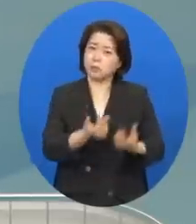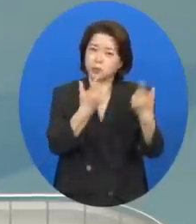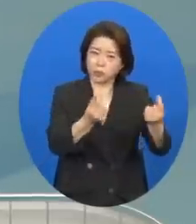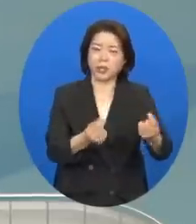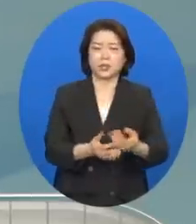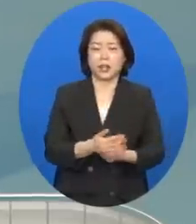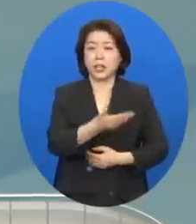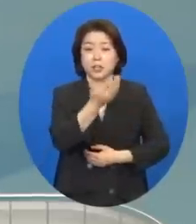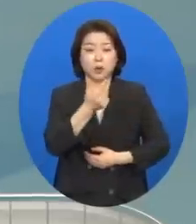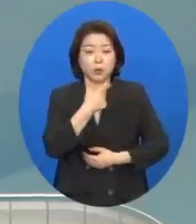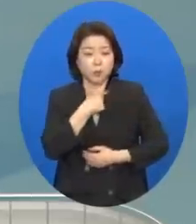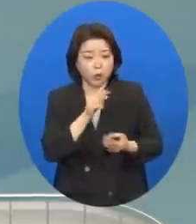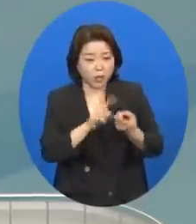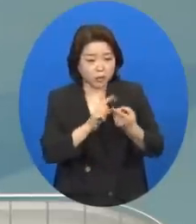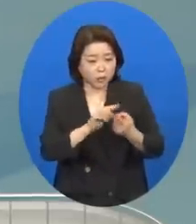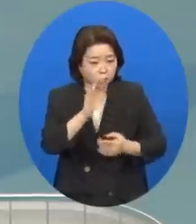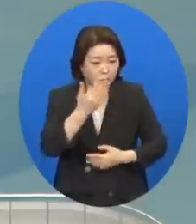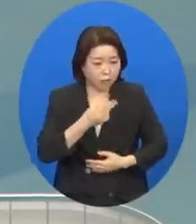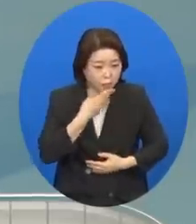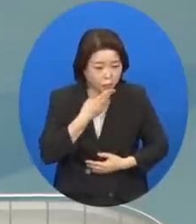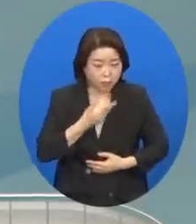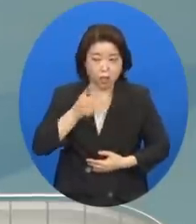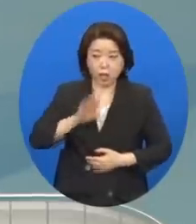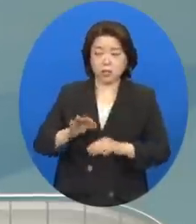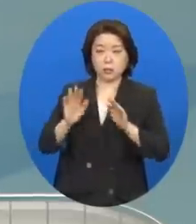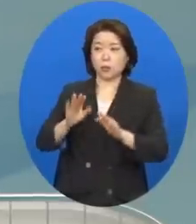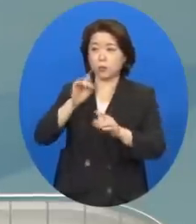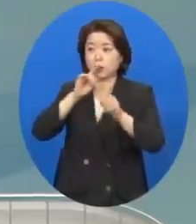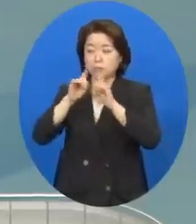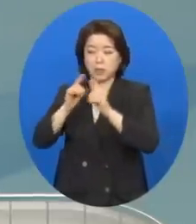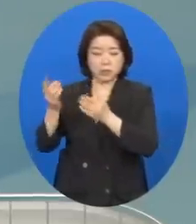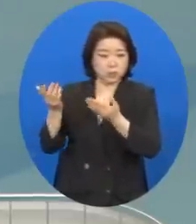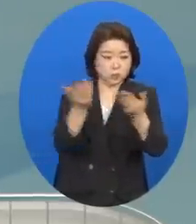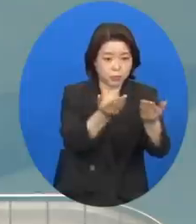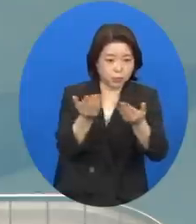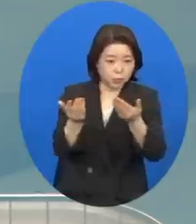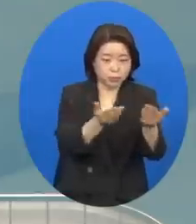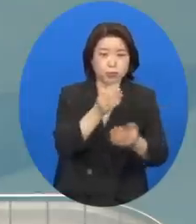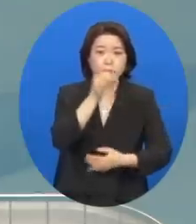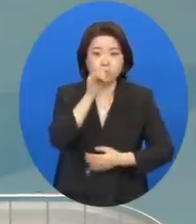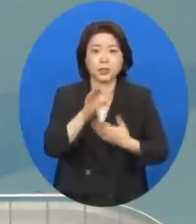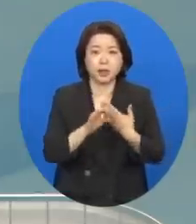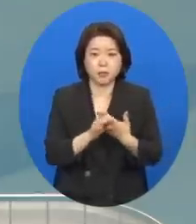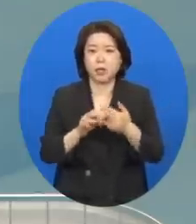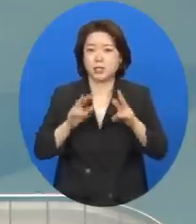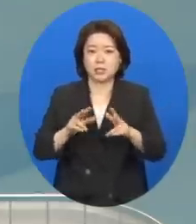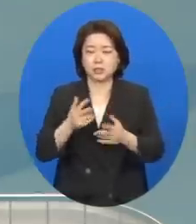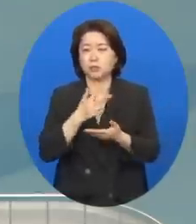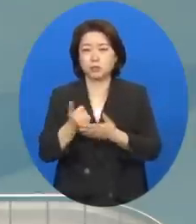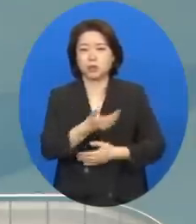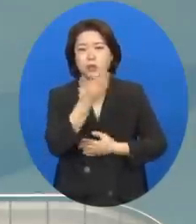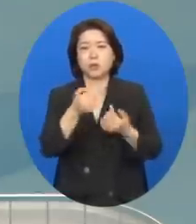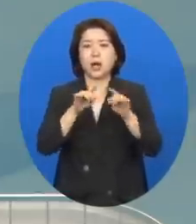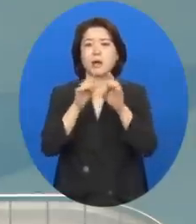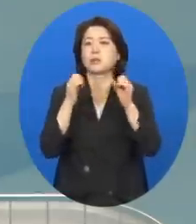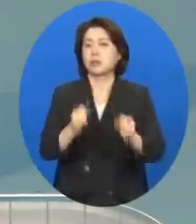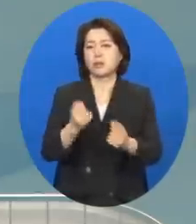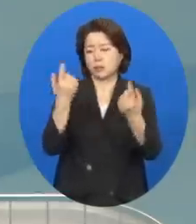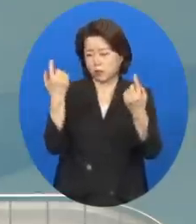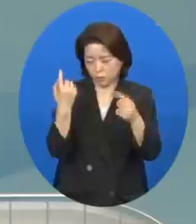원하는 대로는 되는 것 같지 않은데 오늘도 말씀이 여러분에게 임하고 있다면 지금 주님이 여러분과 함께 하시는